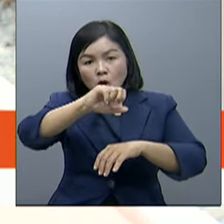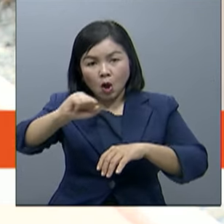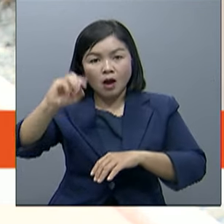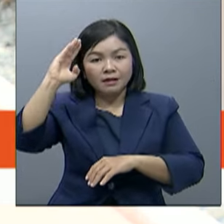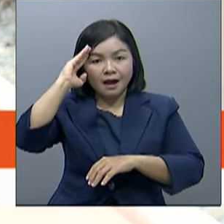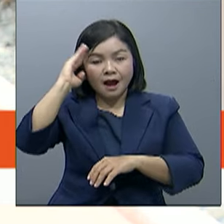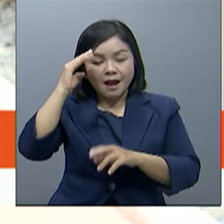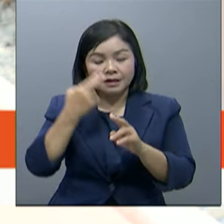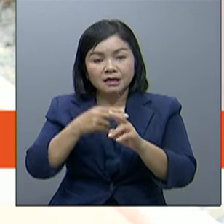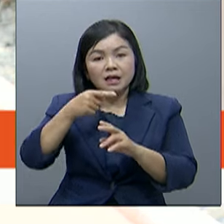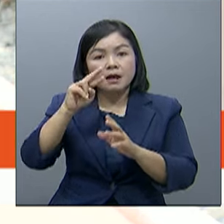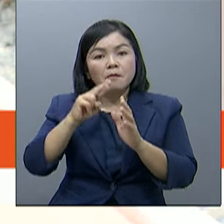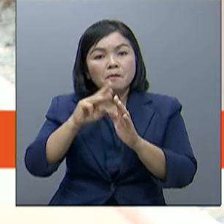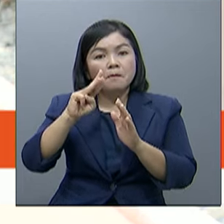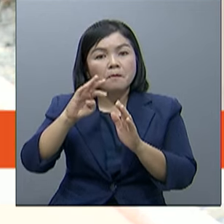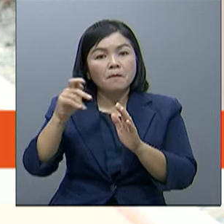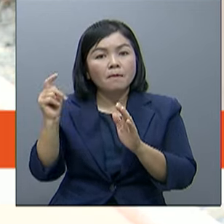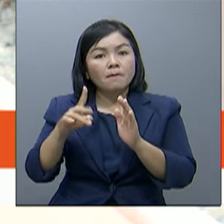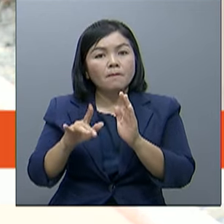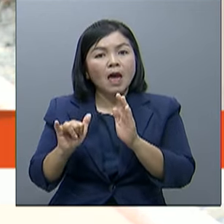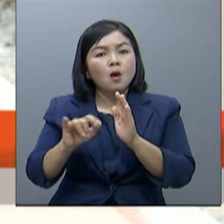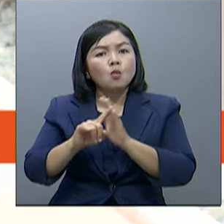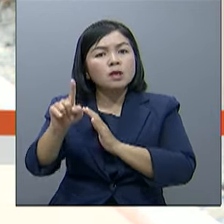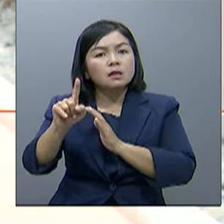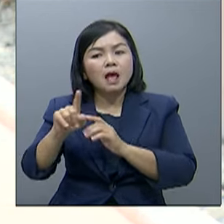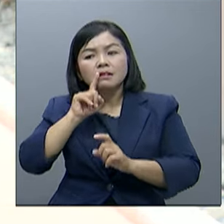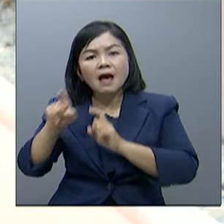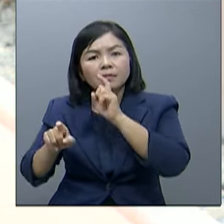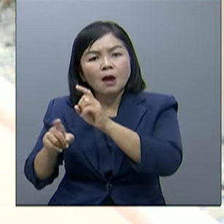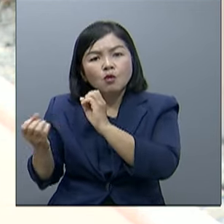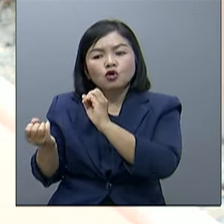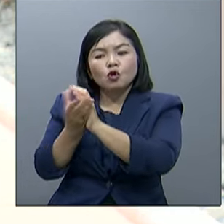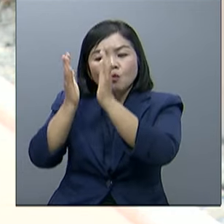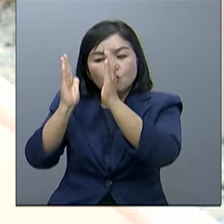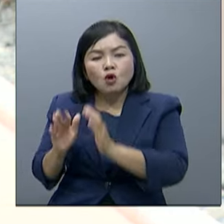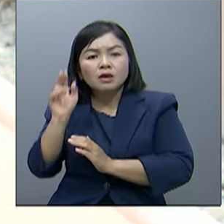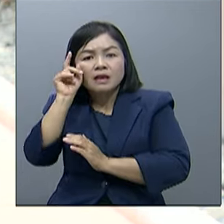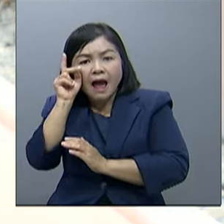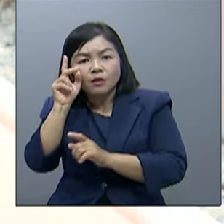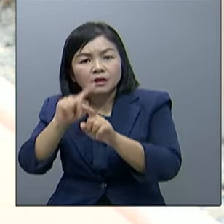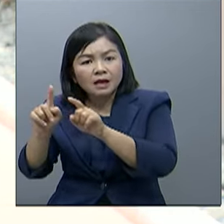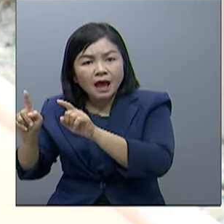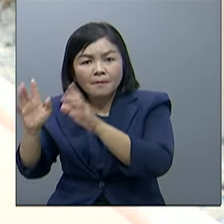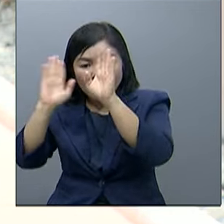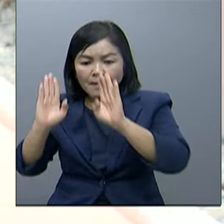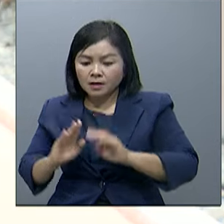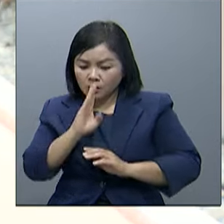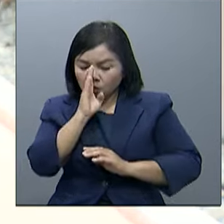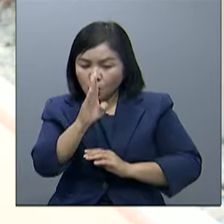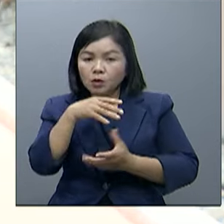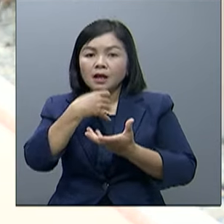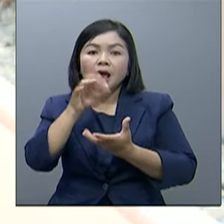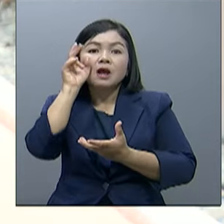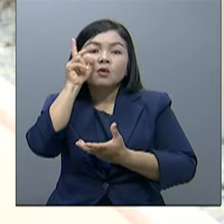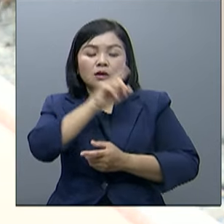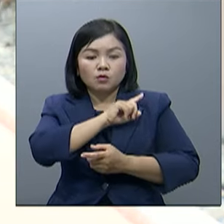ผยนะคะว่ามีการสอบถามข้อเท็จจริงที่เกิดขึ้นแล้วและยืนยันว่าผู้สื่อข่าวได้ทำหน้าที่ภายใต้จรรยาบรรณของสื่อในฐานะ